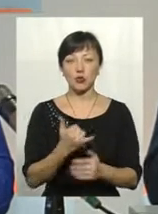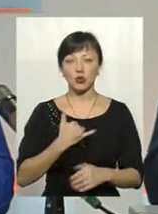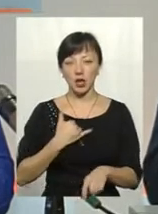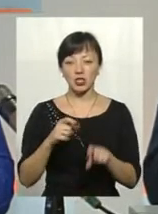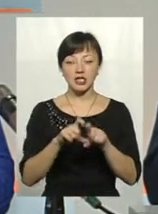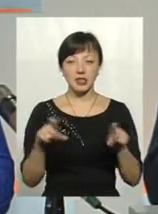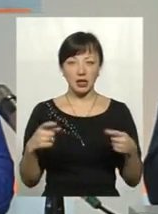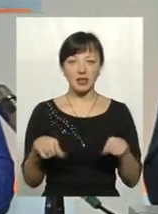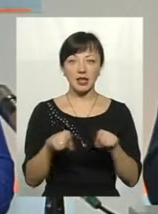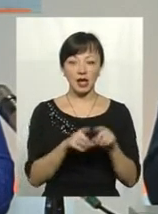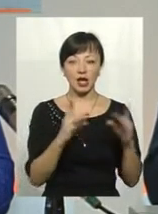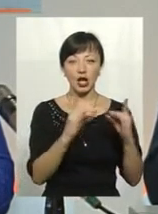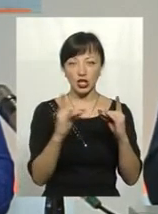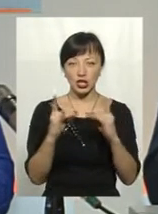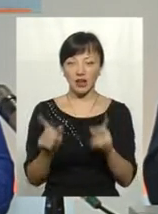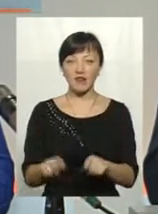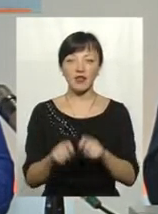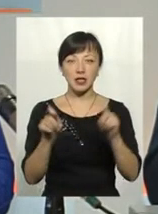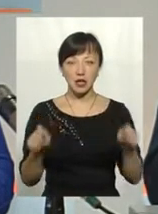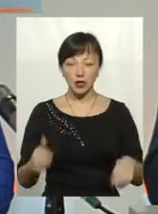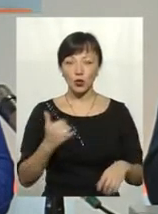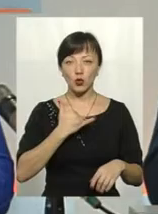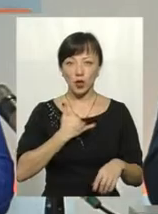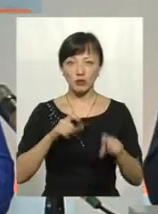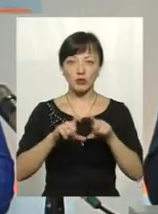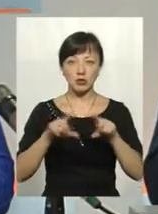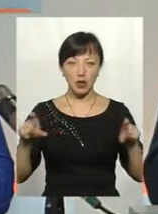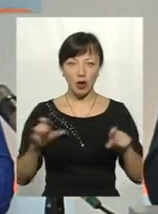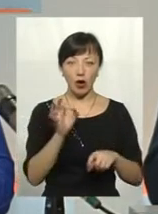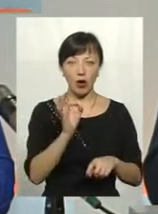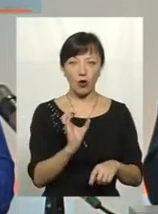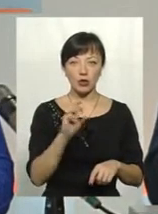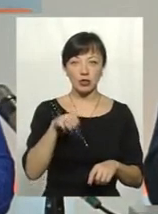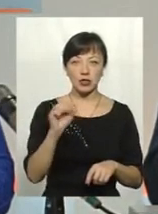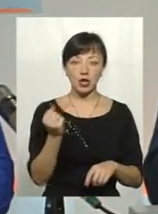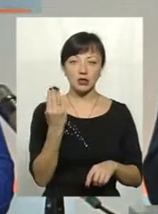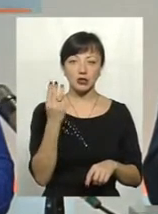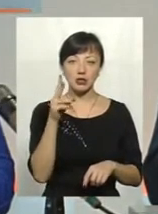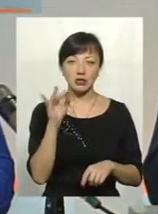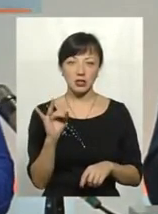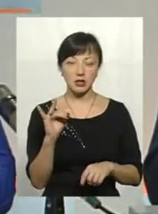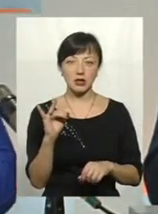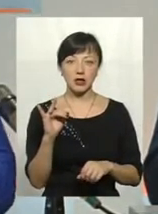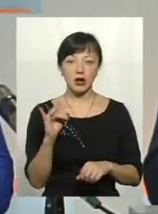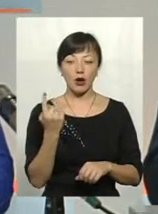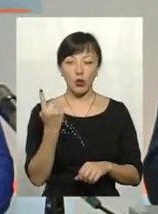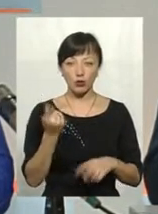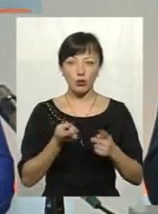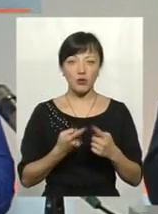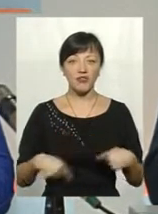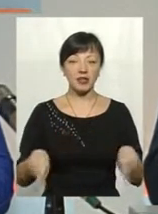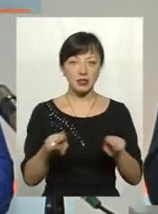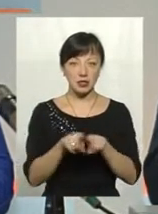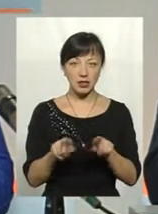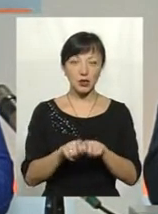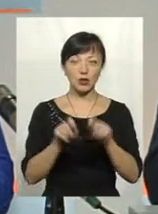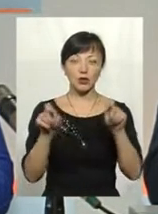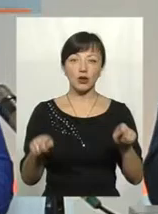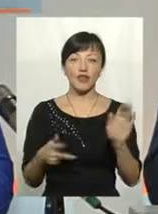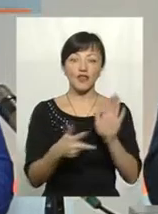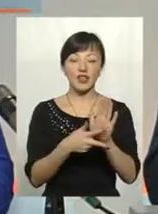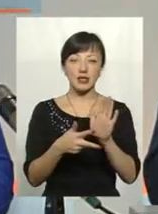такі ліжка розгорнуті на базі нашого закладу, на базі Осташки, де в одному із відділень розгорнуто